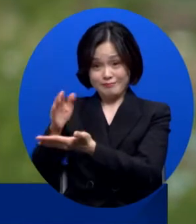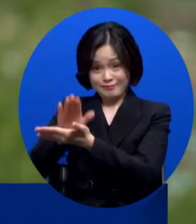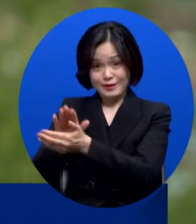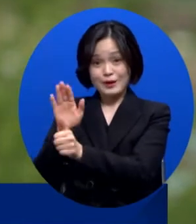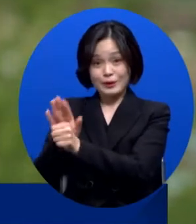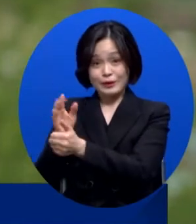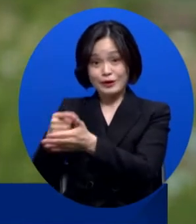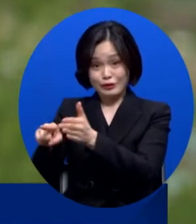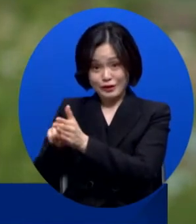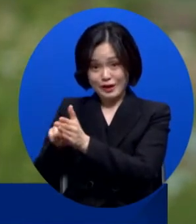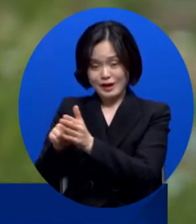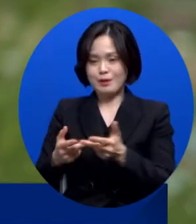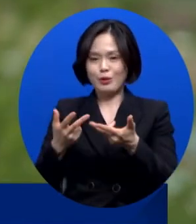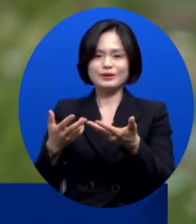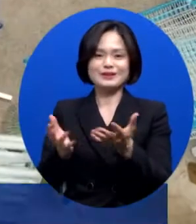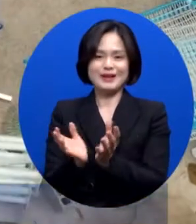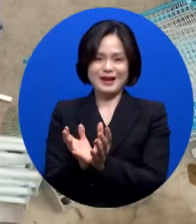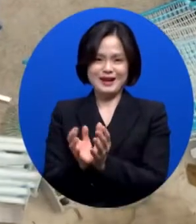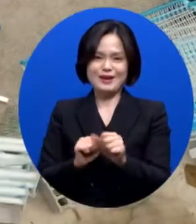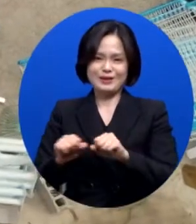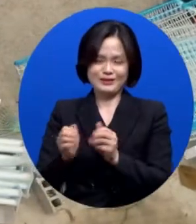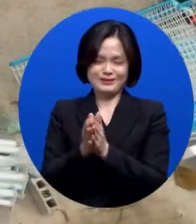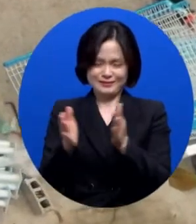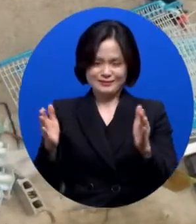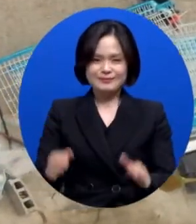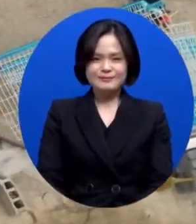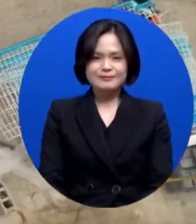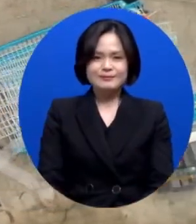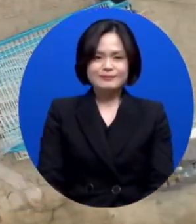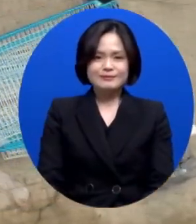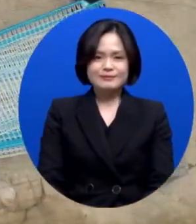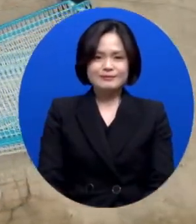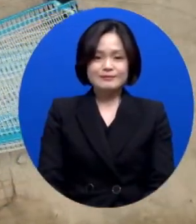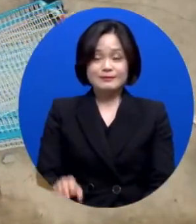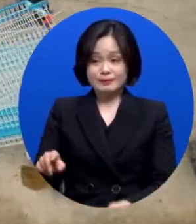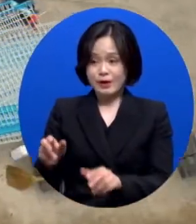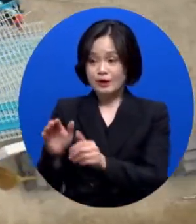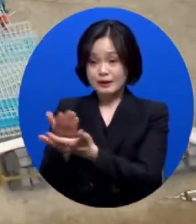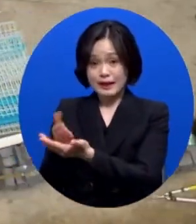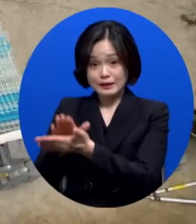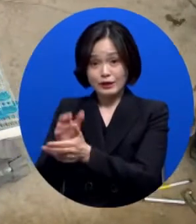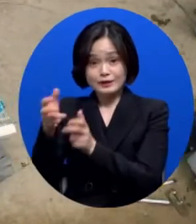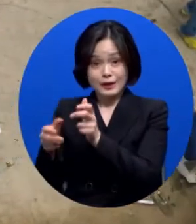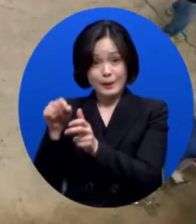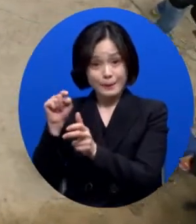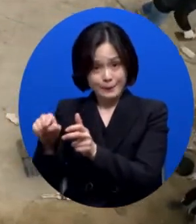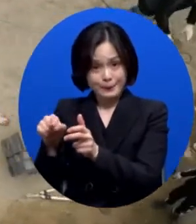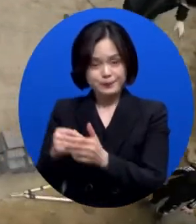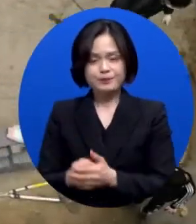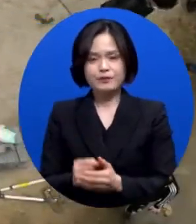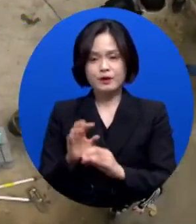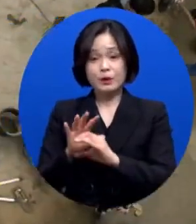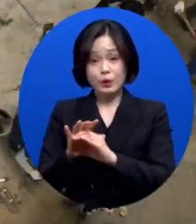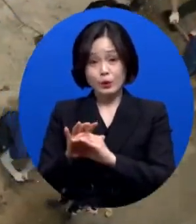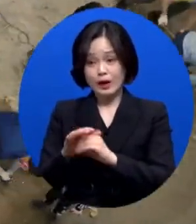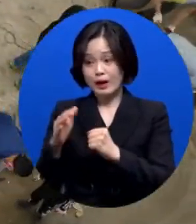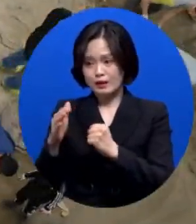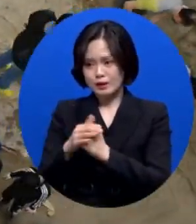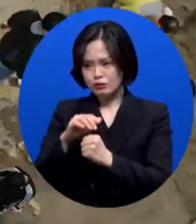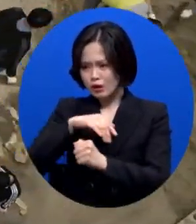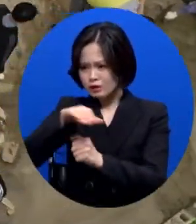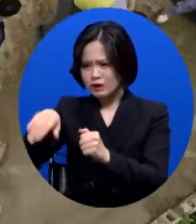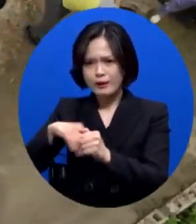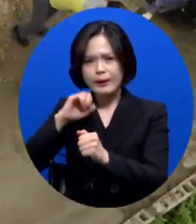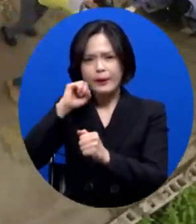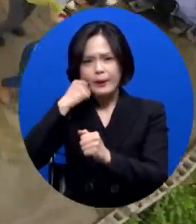지역에 있는 교회들을 돕게 되었습니다 이번 농촌 기후의 개선 사역은 코로나 1 그로 국내외 선교와 봉사 활동이